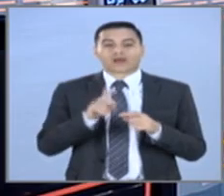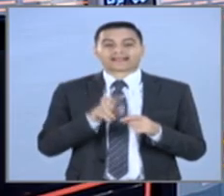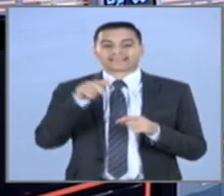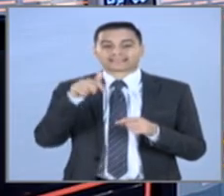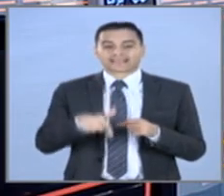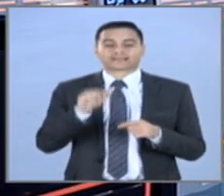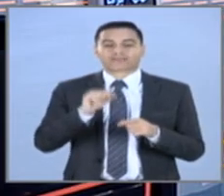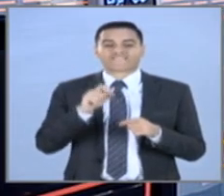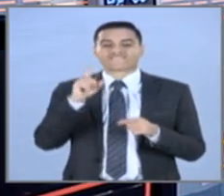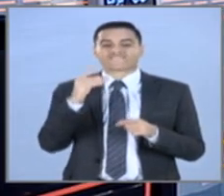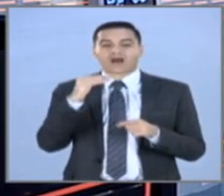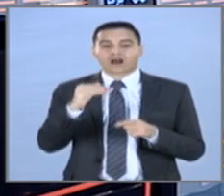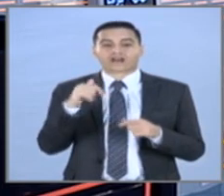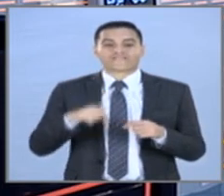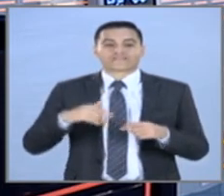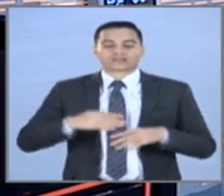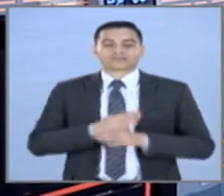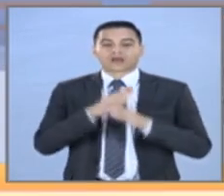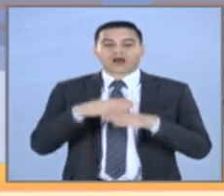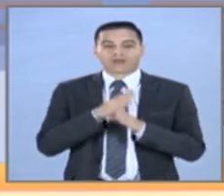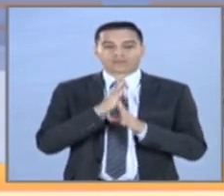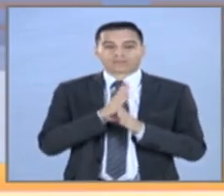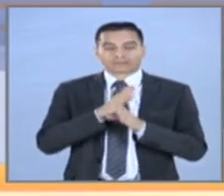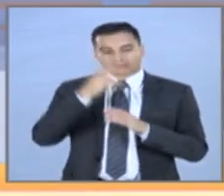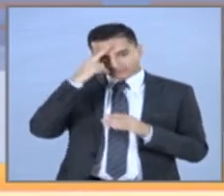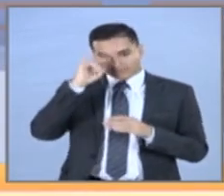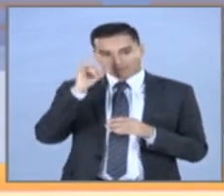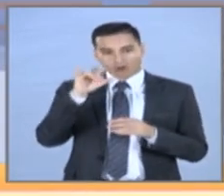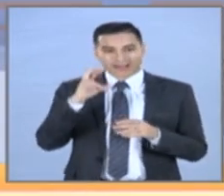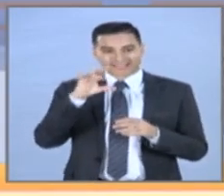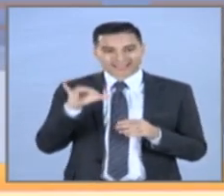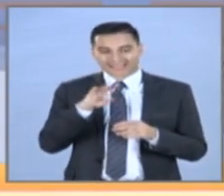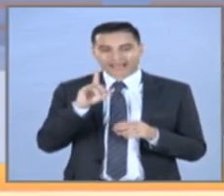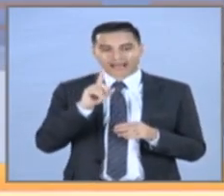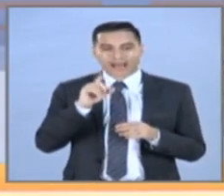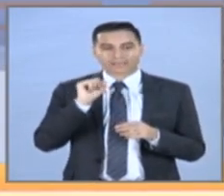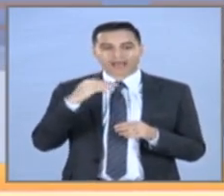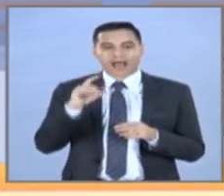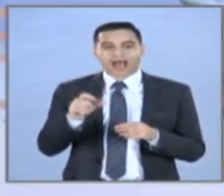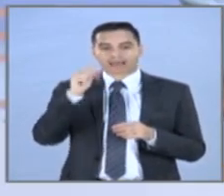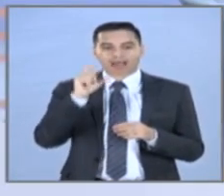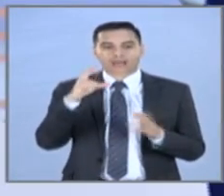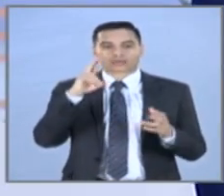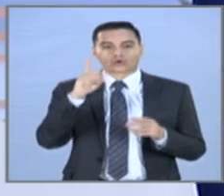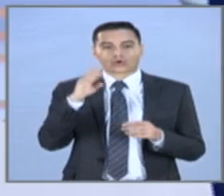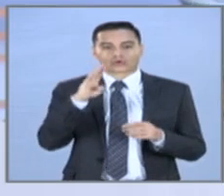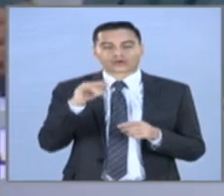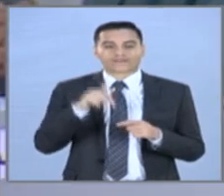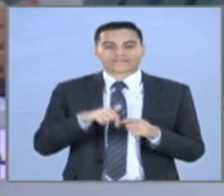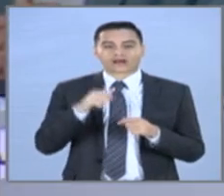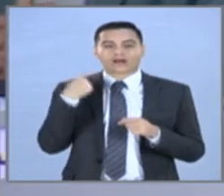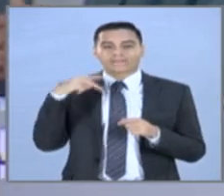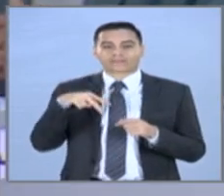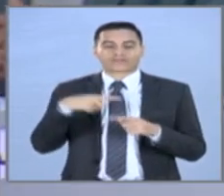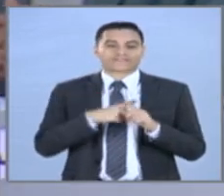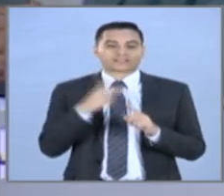السادس، فرح في سهر الليالي ما كانتش منى زكي، كانت حنان ترك. ما هو ضعف